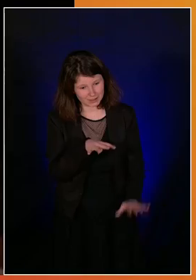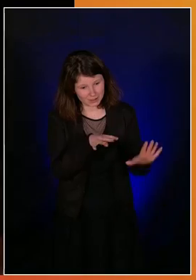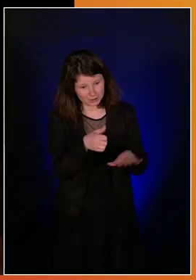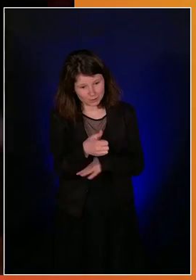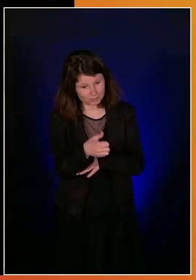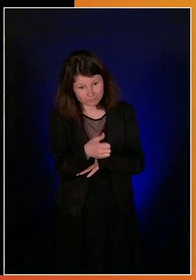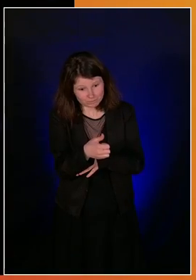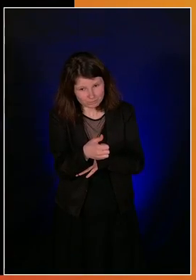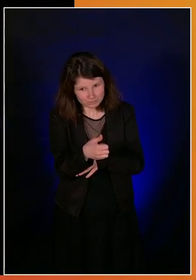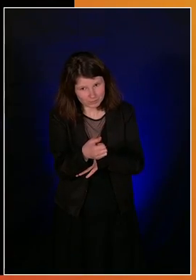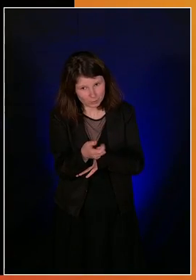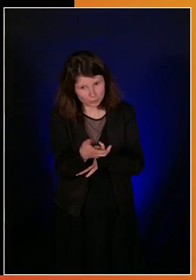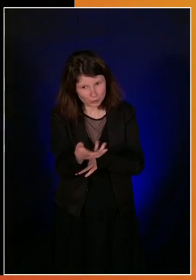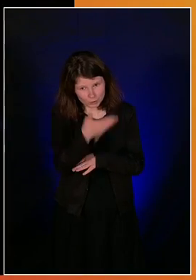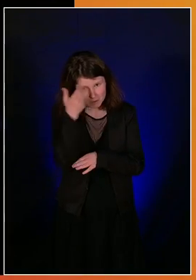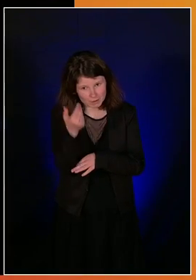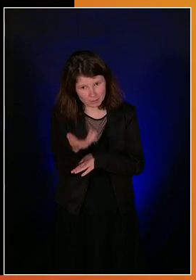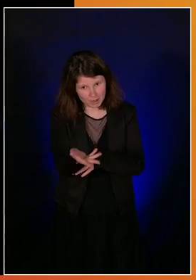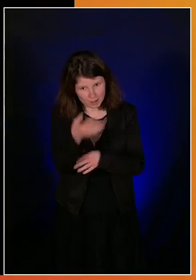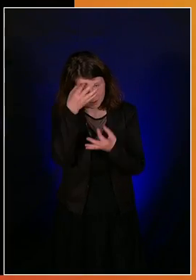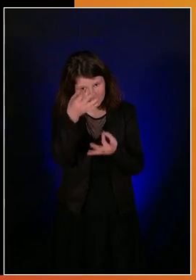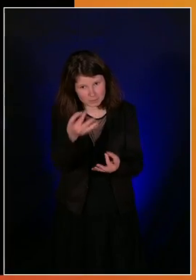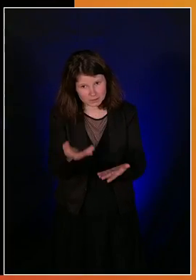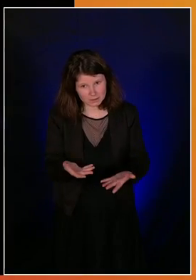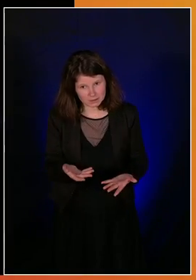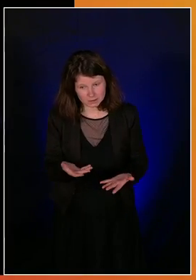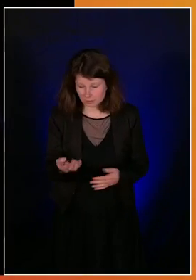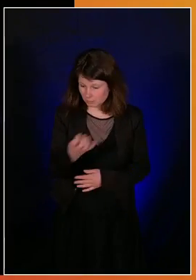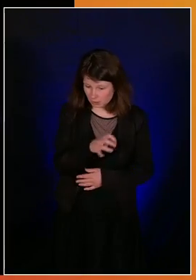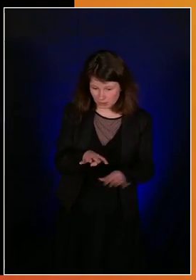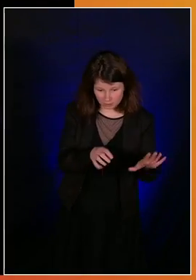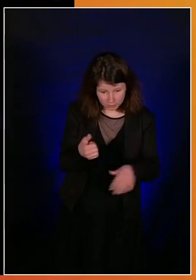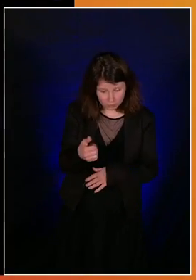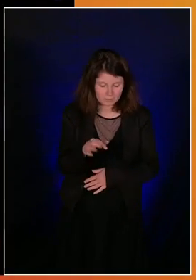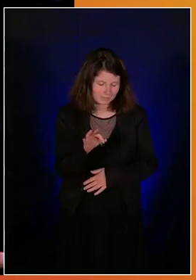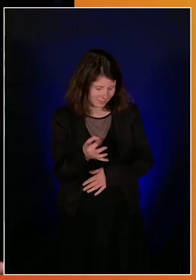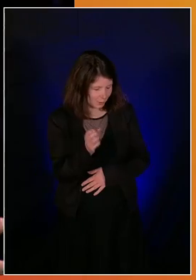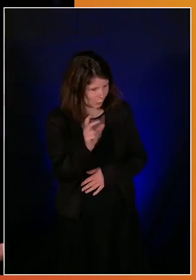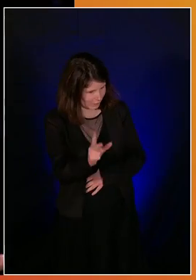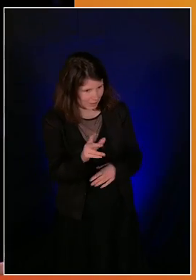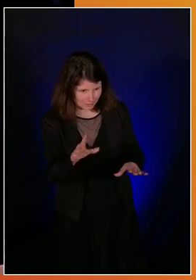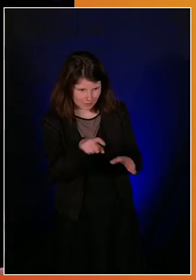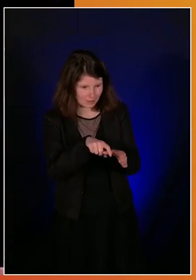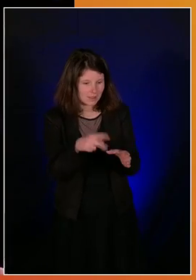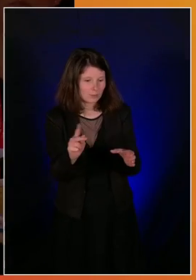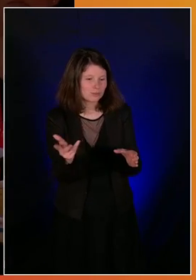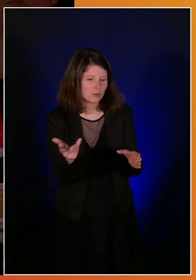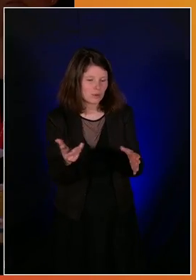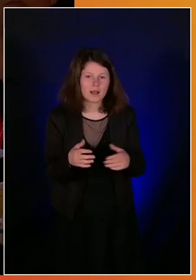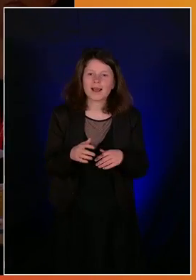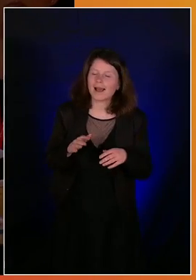sait pas en fait lequel s'il y en a plusieurs 491 mais alors ok et tu quel est ton syndicat alors